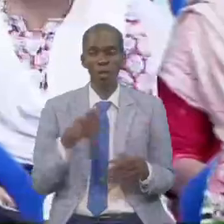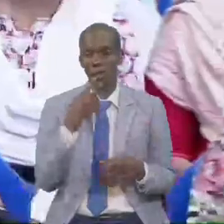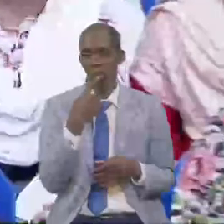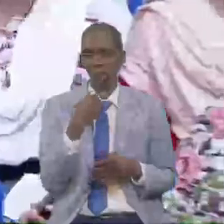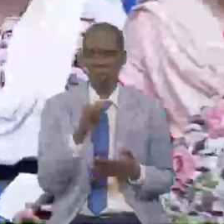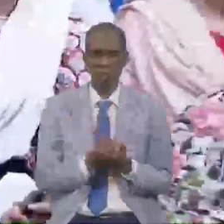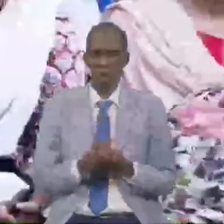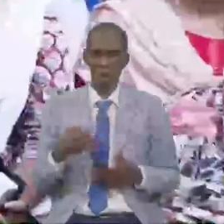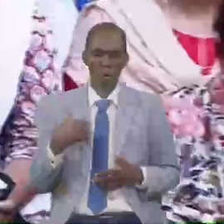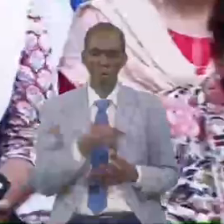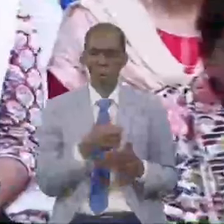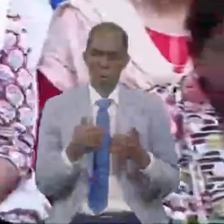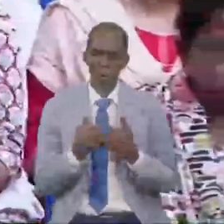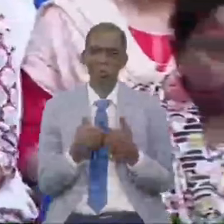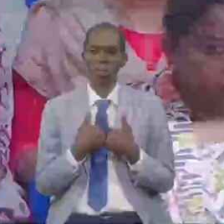Et qu'est-ce que nous avons